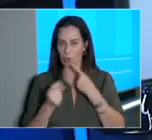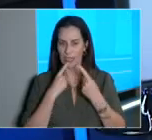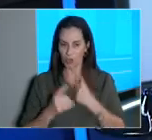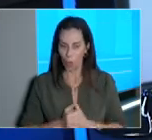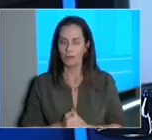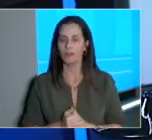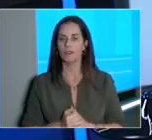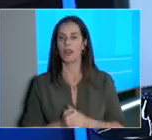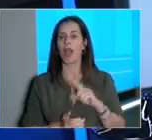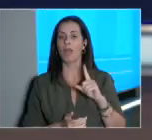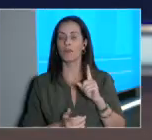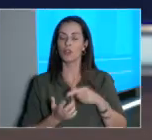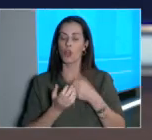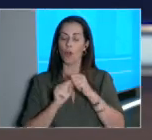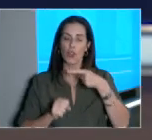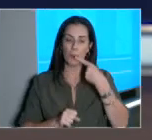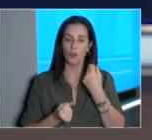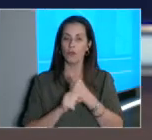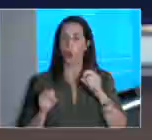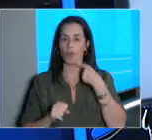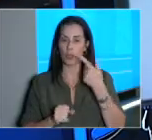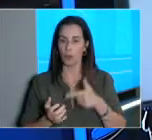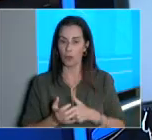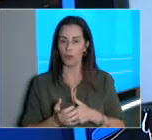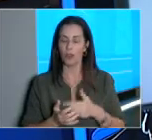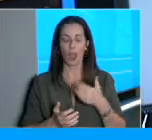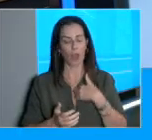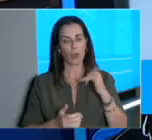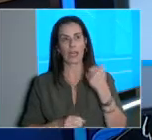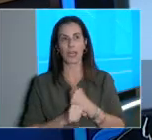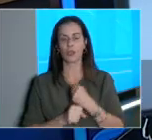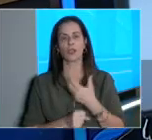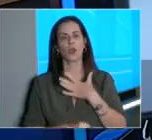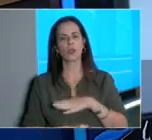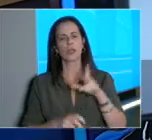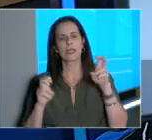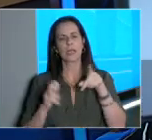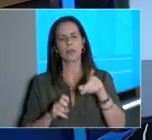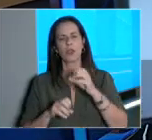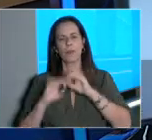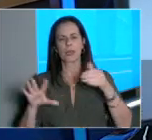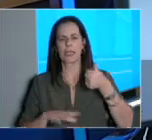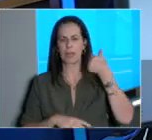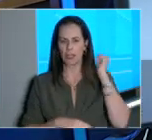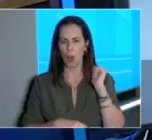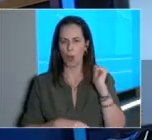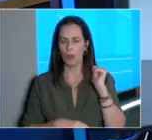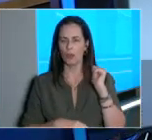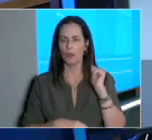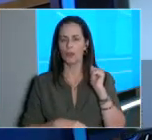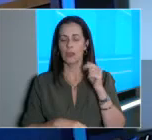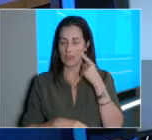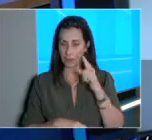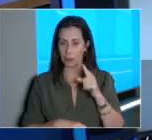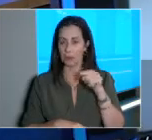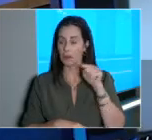הזה, אבל בשם חופש הביטוי וחופש הדיבור, ואנחנו נעשה אותו. אני רוצה לצטט מאמר שפרסמת אתמול. הכותרת שלו,